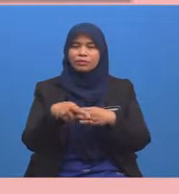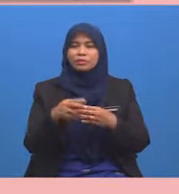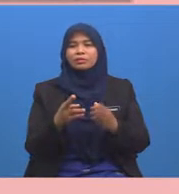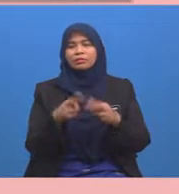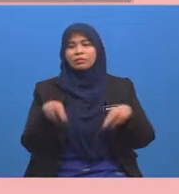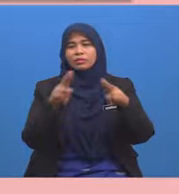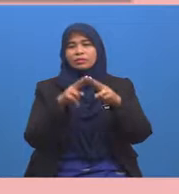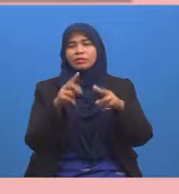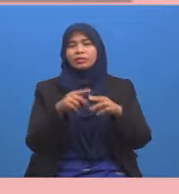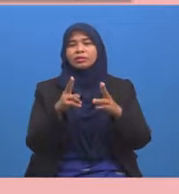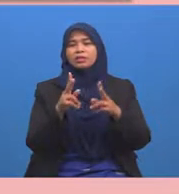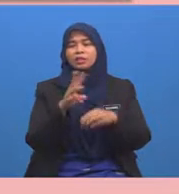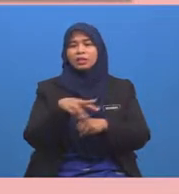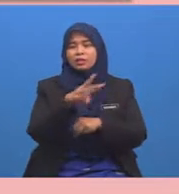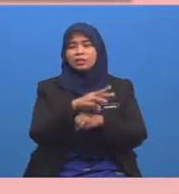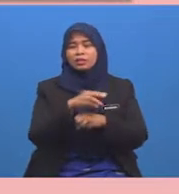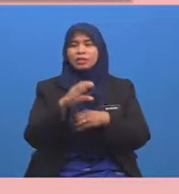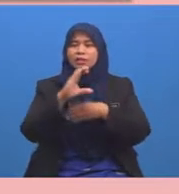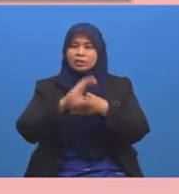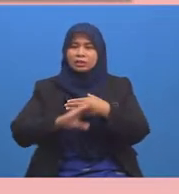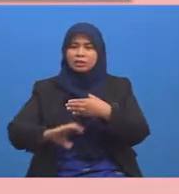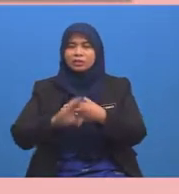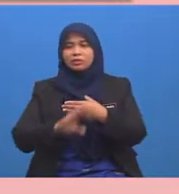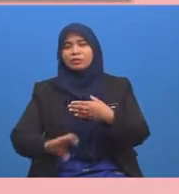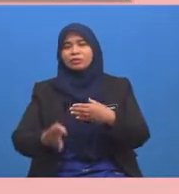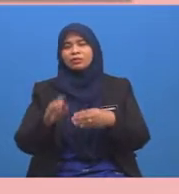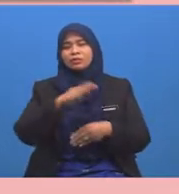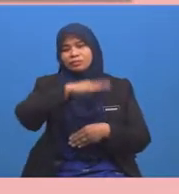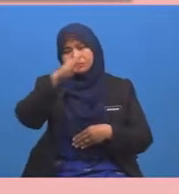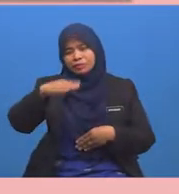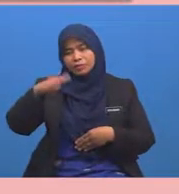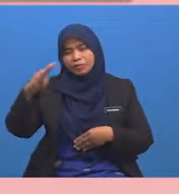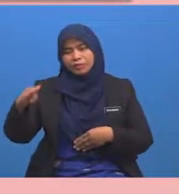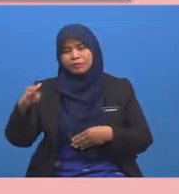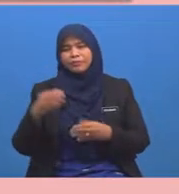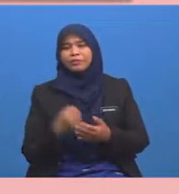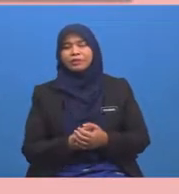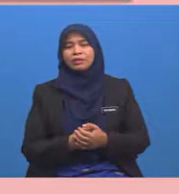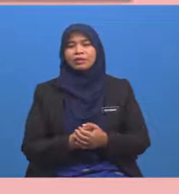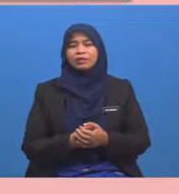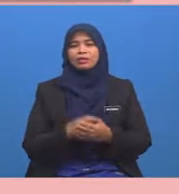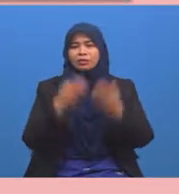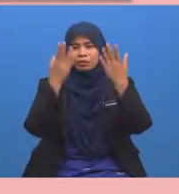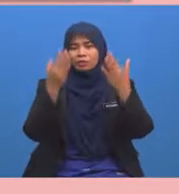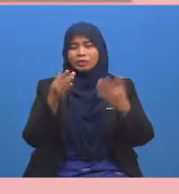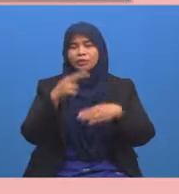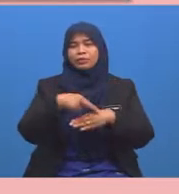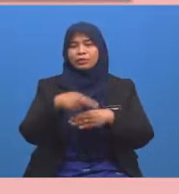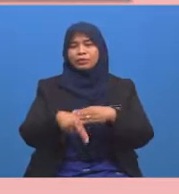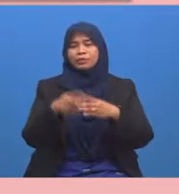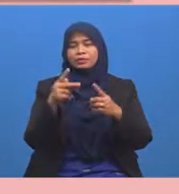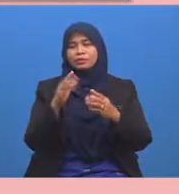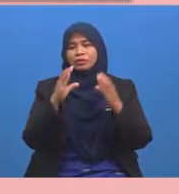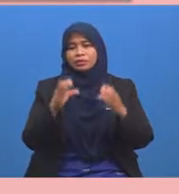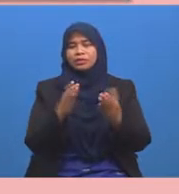terutamanya sekali di kawasan cerun-cerun bukit. Ketiadaan tumbuh-tumbuhan menyebabkan hujan turun secara terus